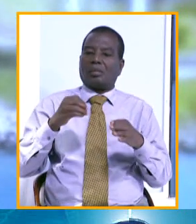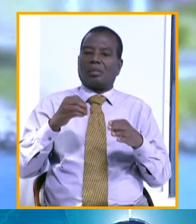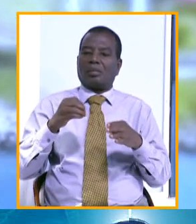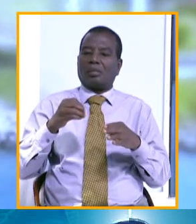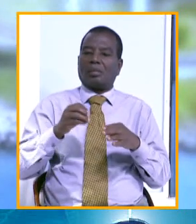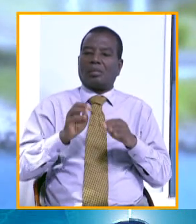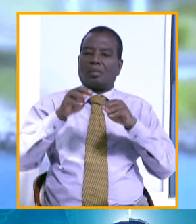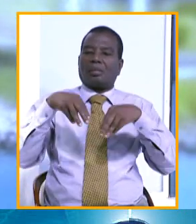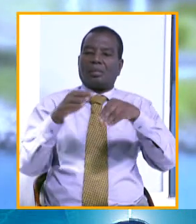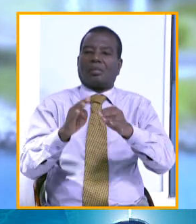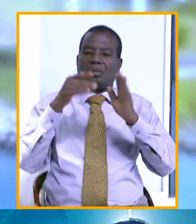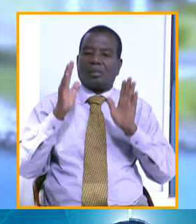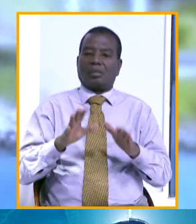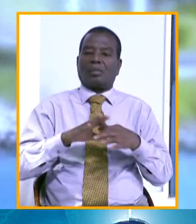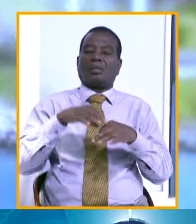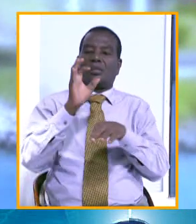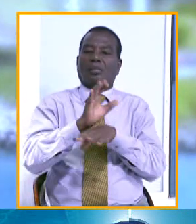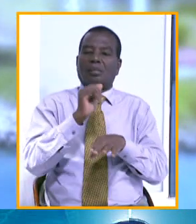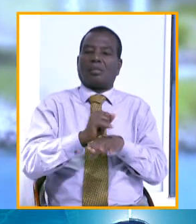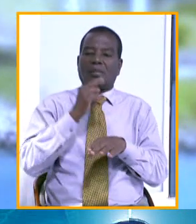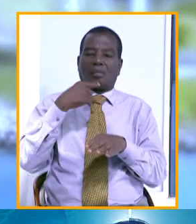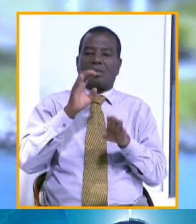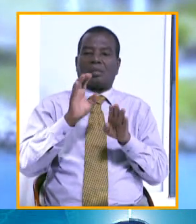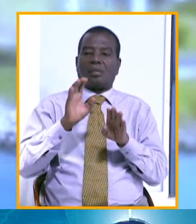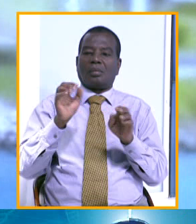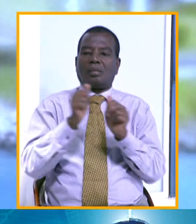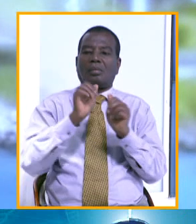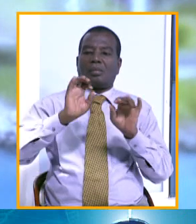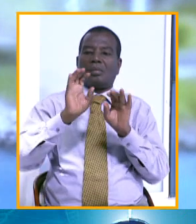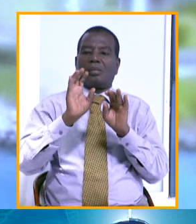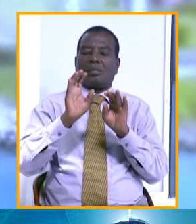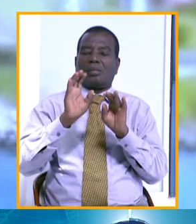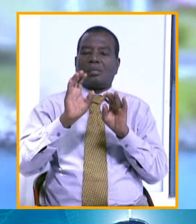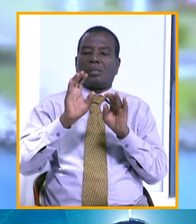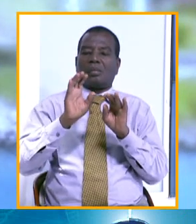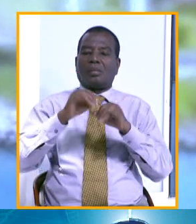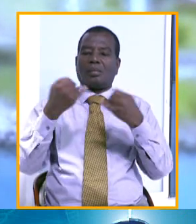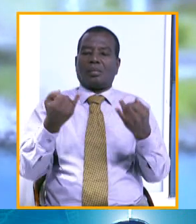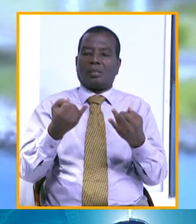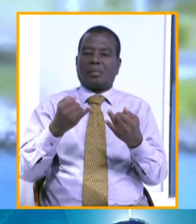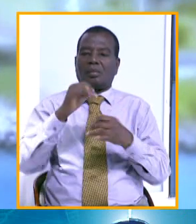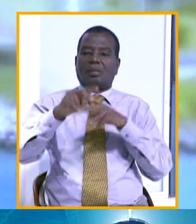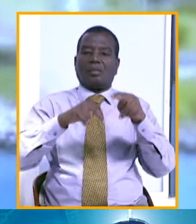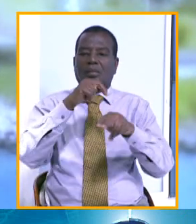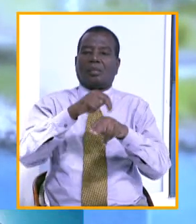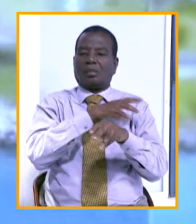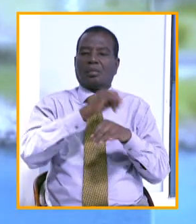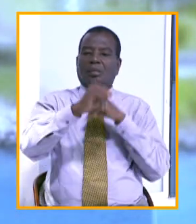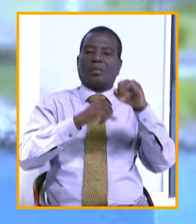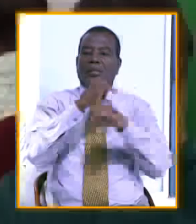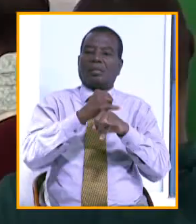Côte d'Ivoire étaient il y a quelques jours face à la presse nationale et internationale. Le point, Serge